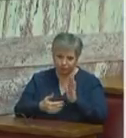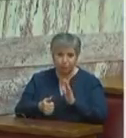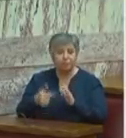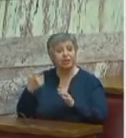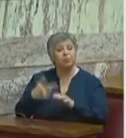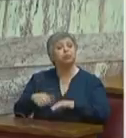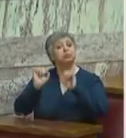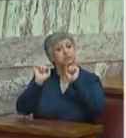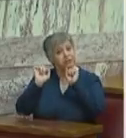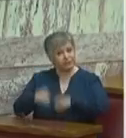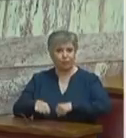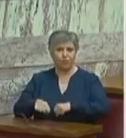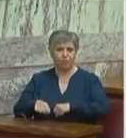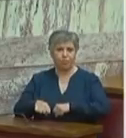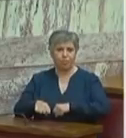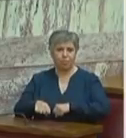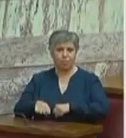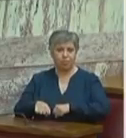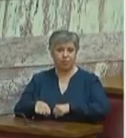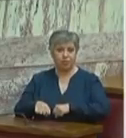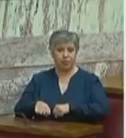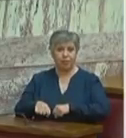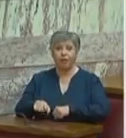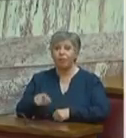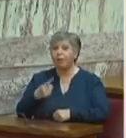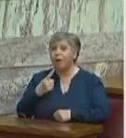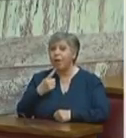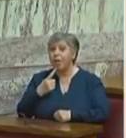σύμφωνο. Με βρίσκει σύμφωνο.